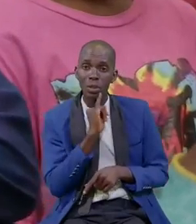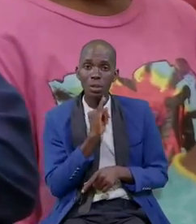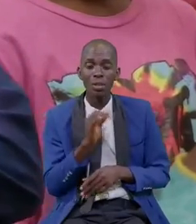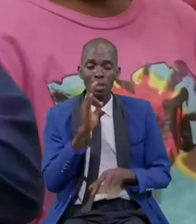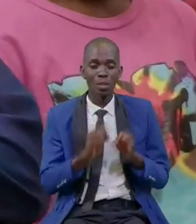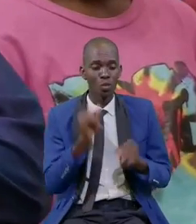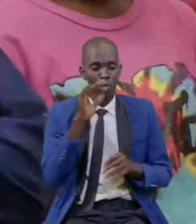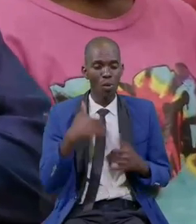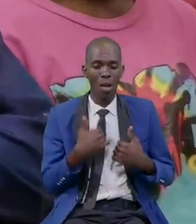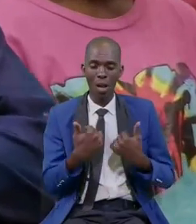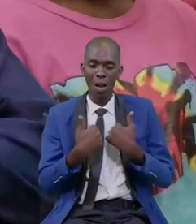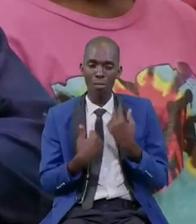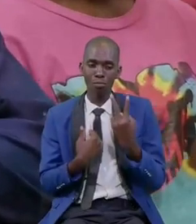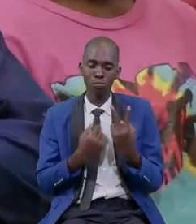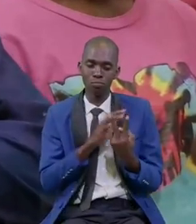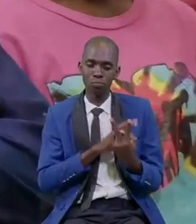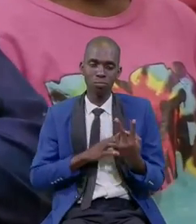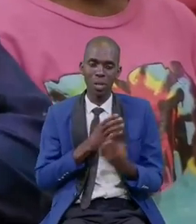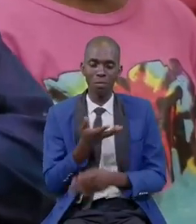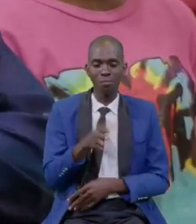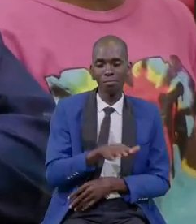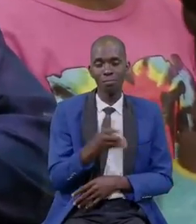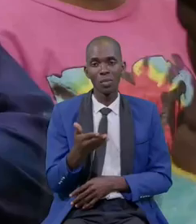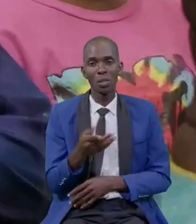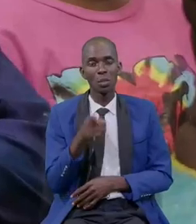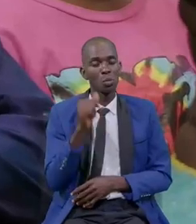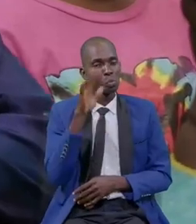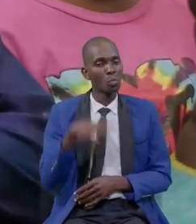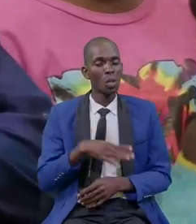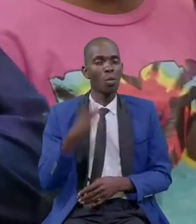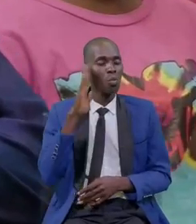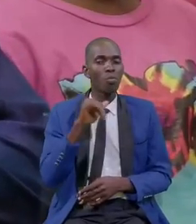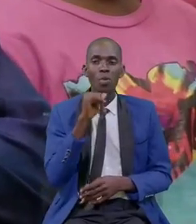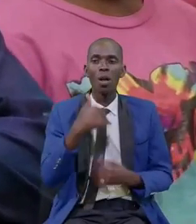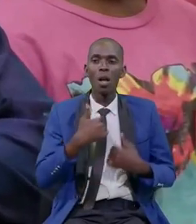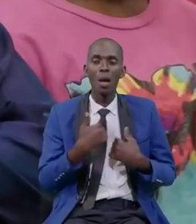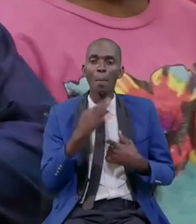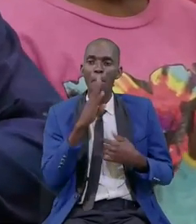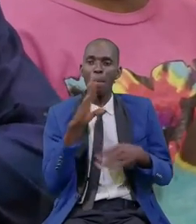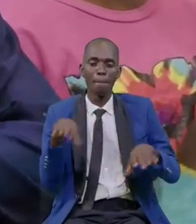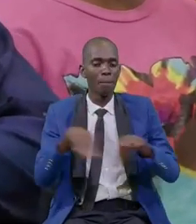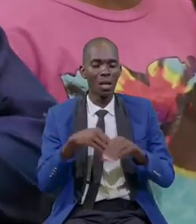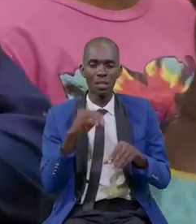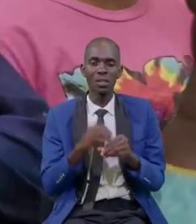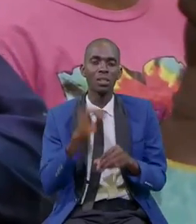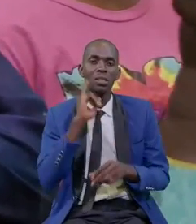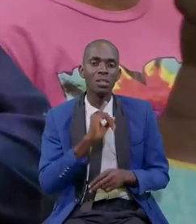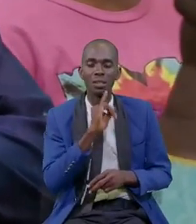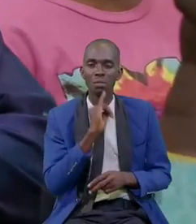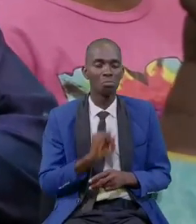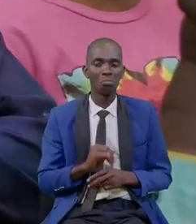si elle a un caractère double, elle ne se serait pas mariée à un Israélite,